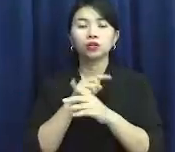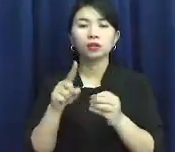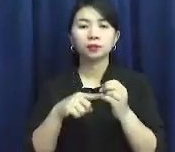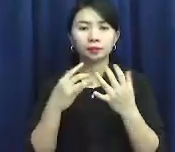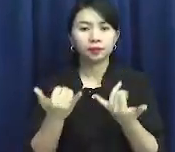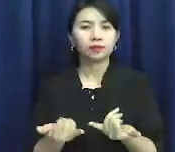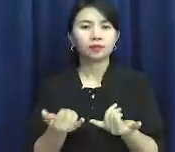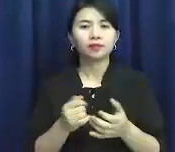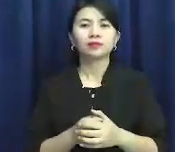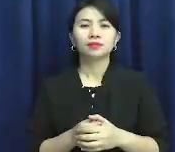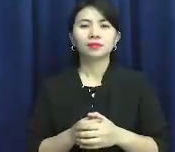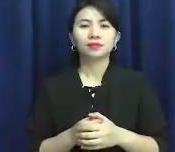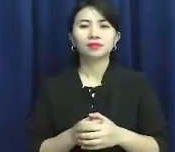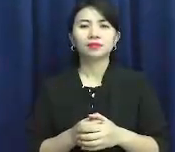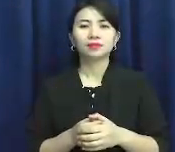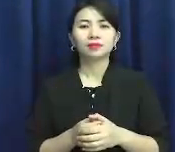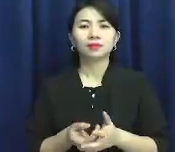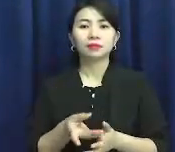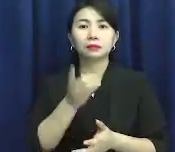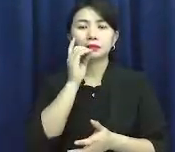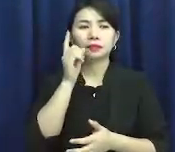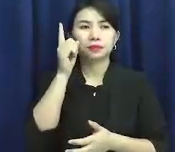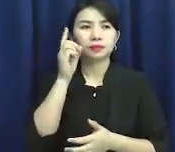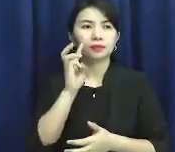lang natin ang tubig do.